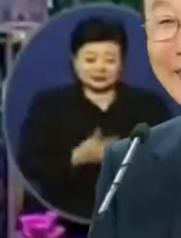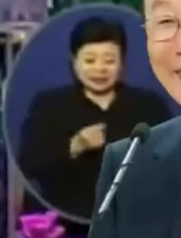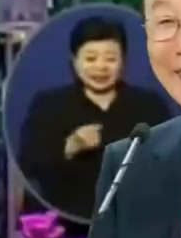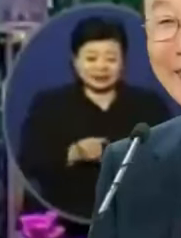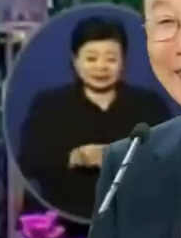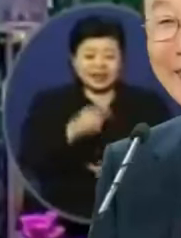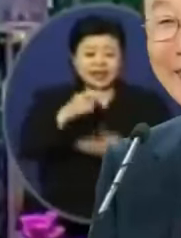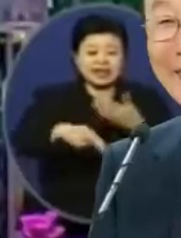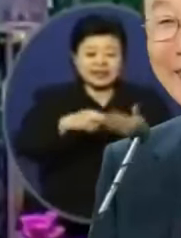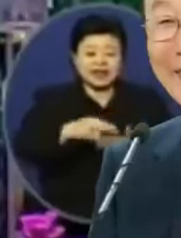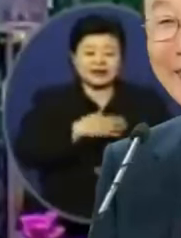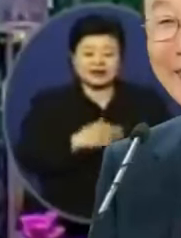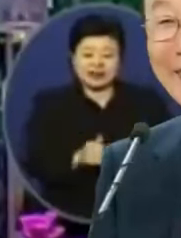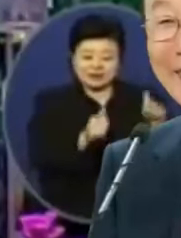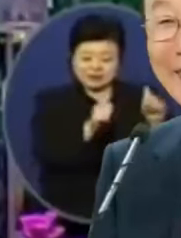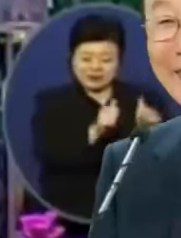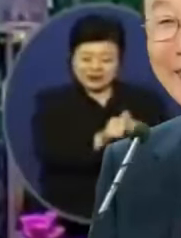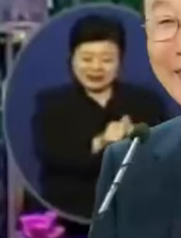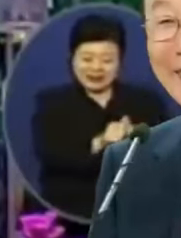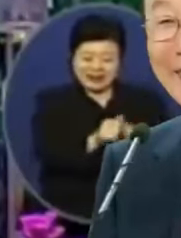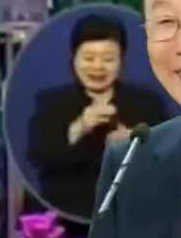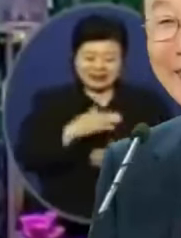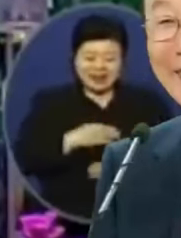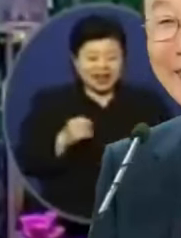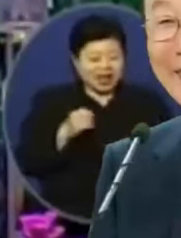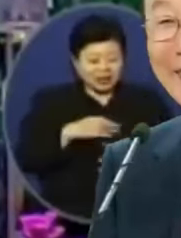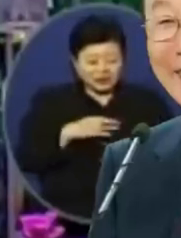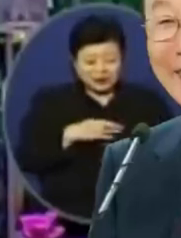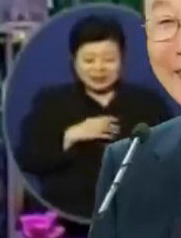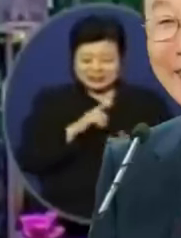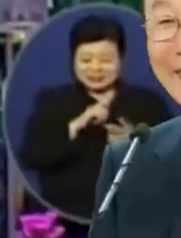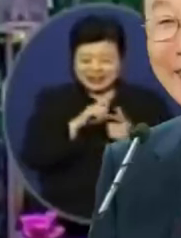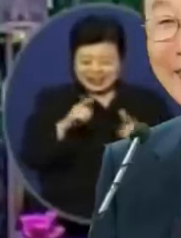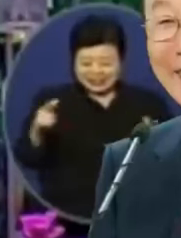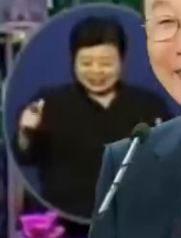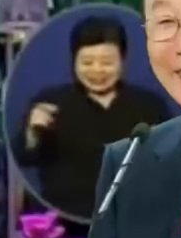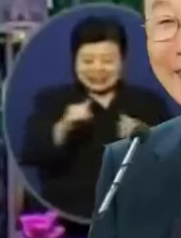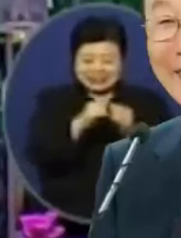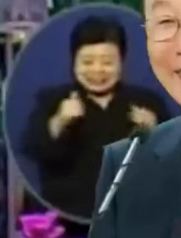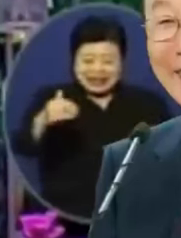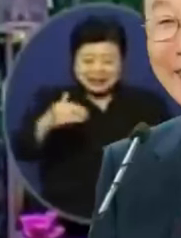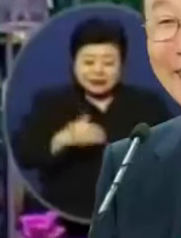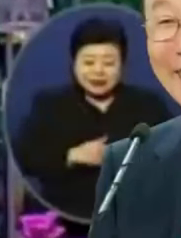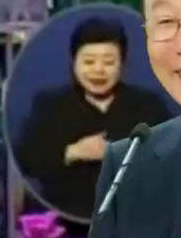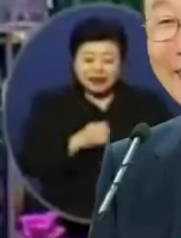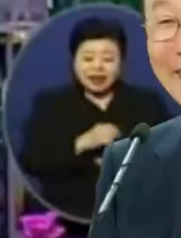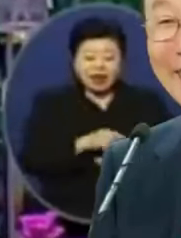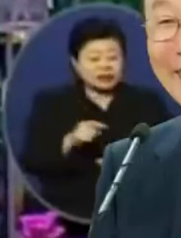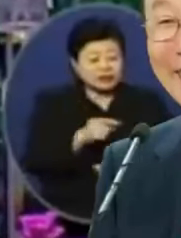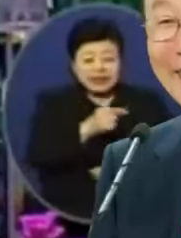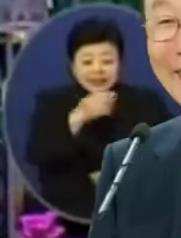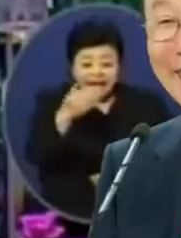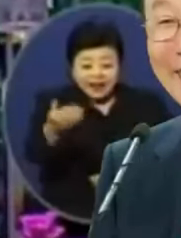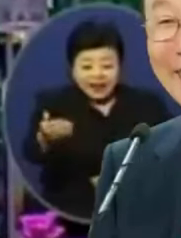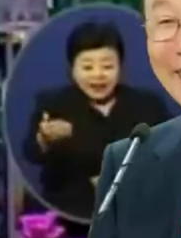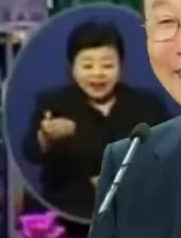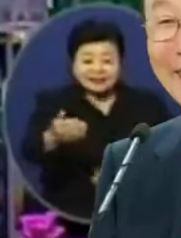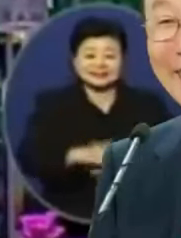소리내 읽어보십시다. 야훼는 내 편이시라. 내가 두려워하지 아니하리니 사람이 내게